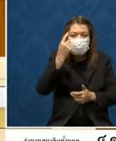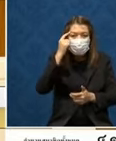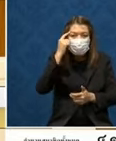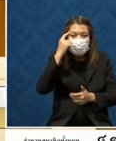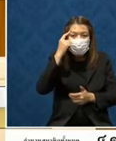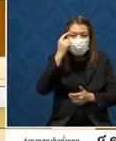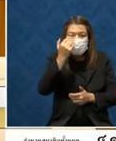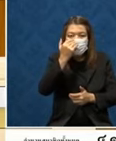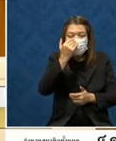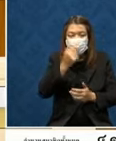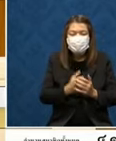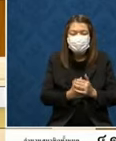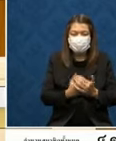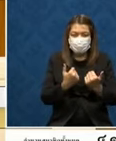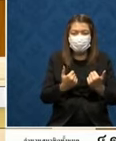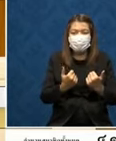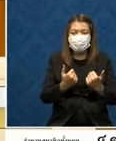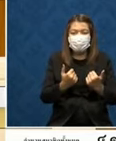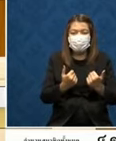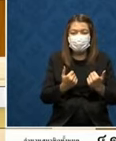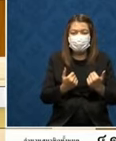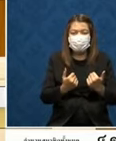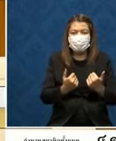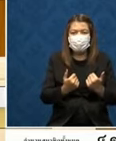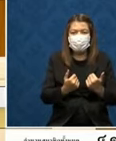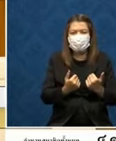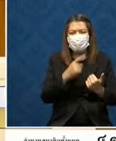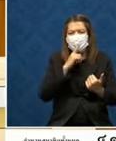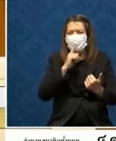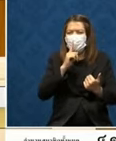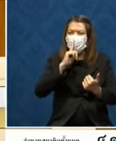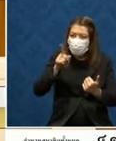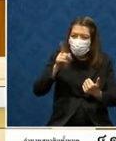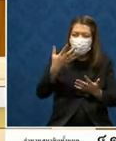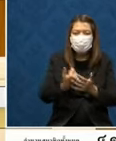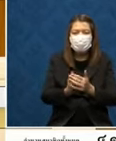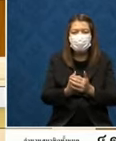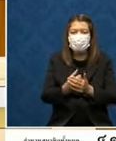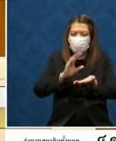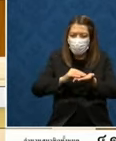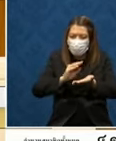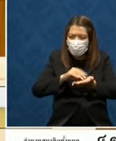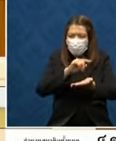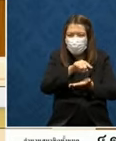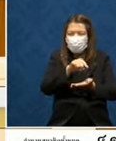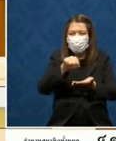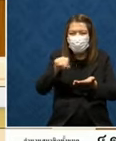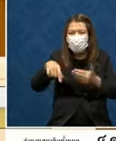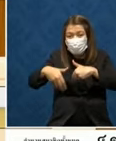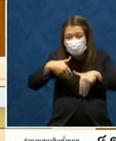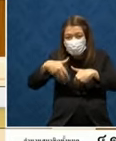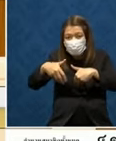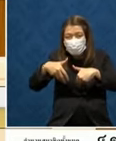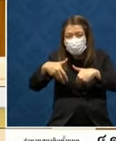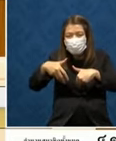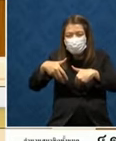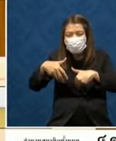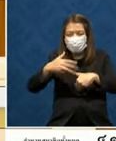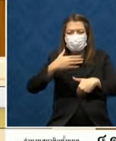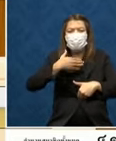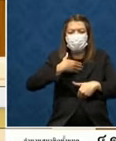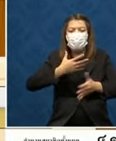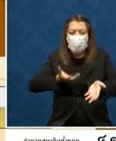ไงนะวันนี้ก็ต้องมีการฟ้องร้องมีการให้ข้อมูลมาจากประชาชนภาคประชาชนซึ่ง